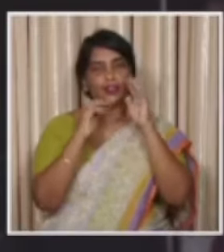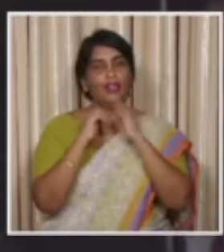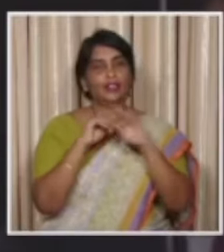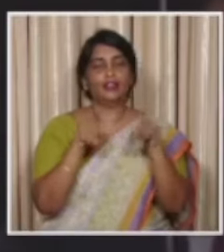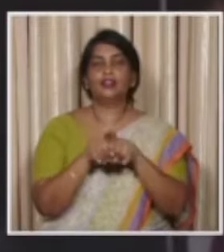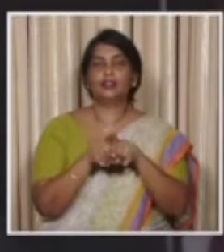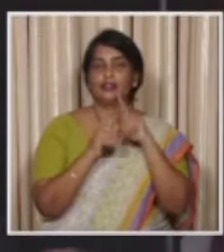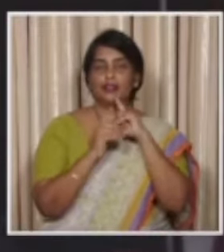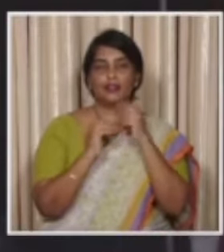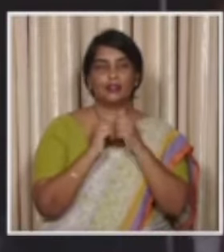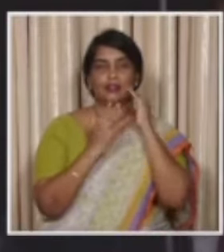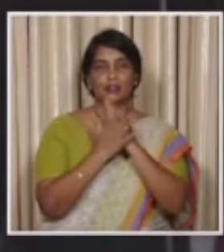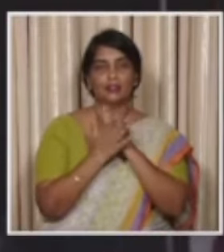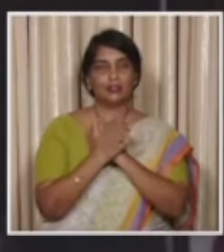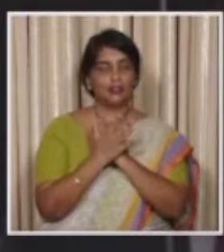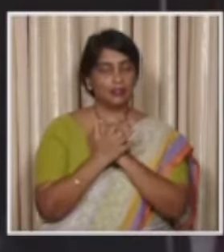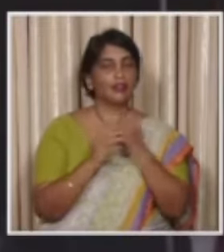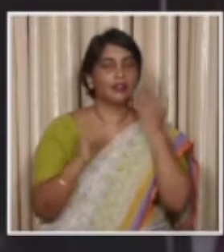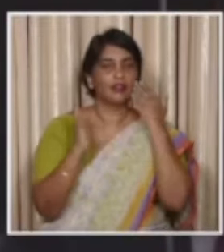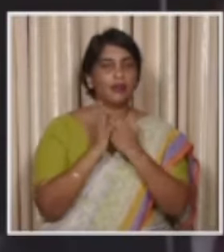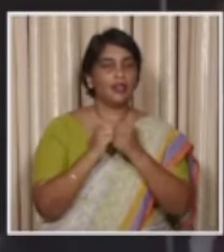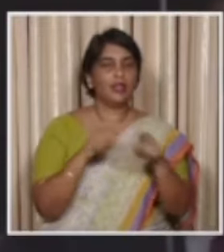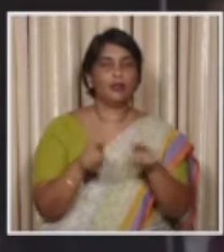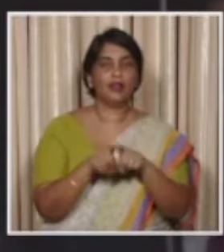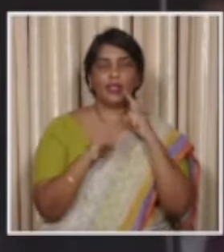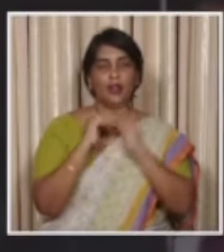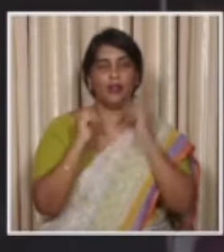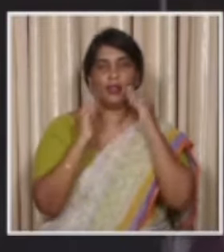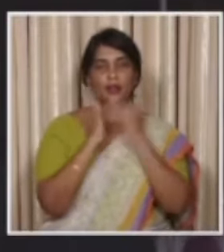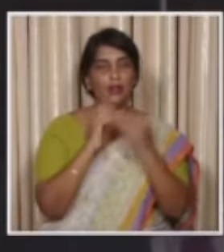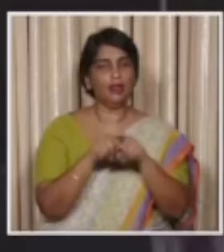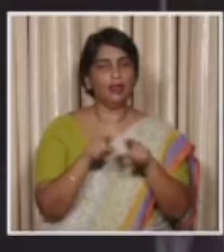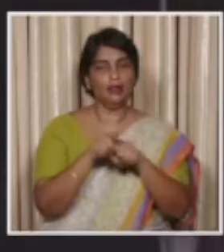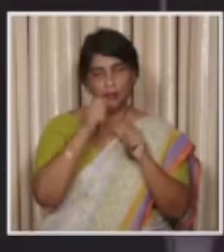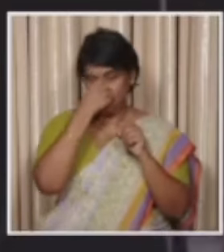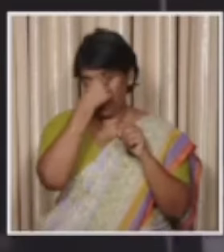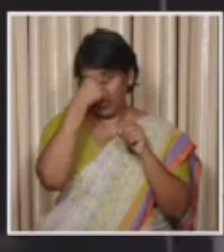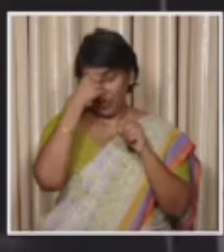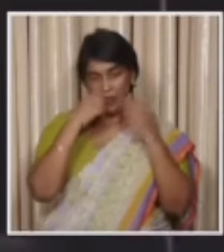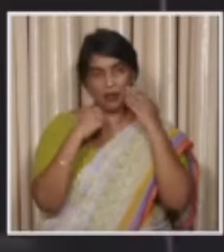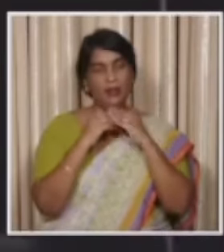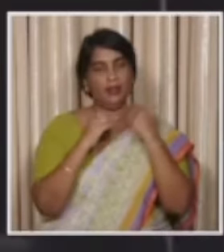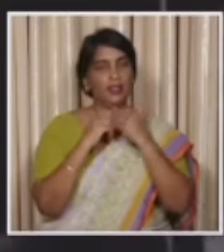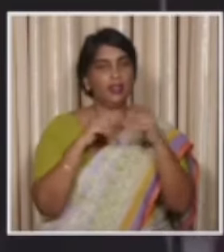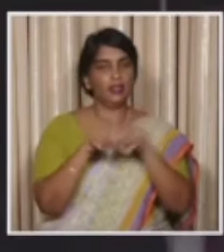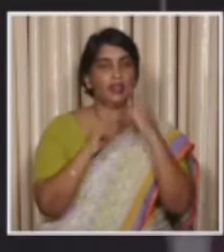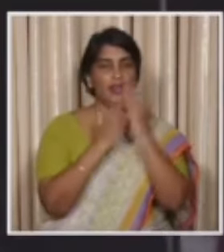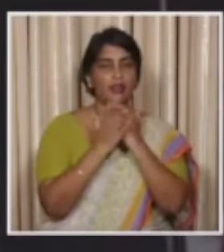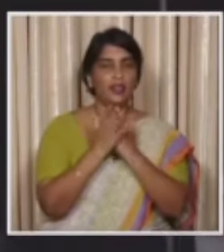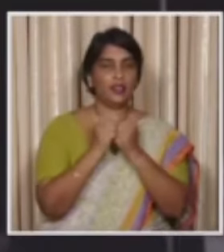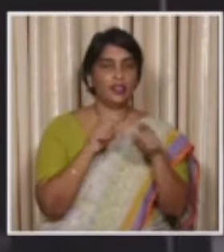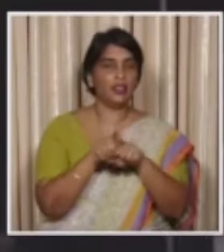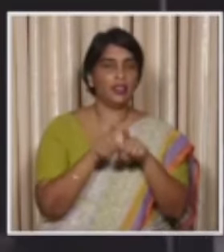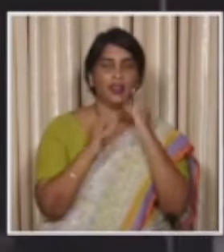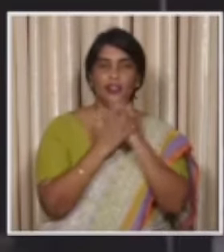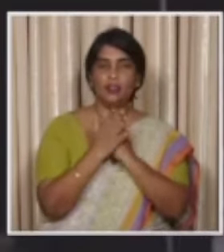ඕන ඒ සම්පූර්ණ ව්‍යාපෘතිය ඉවර කරගන්න බැරි වුණා යහපාලන රජය නැතිවීමත් එක්ක කළුපාලම සහ